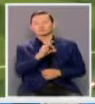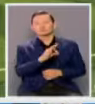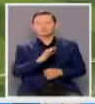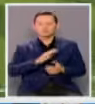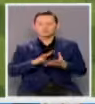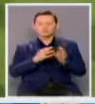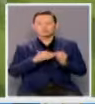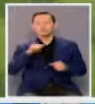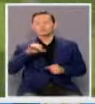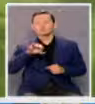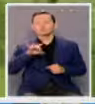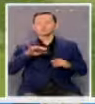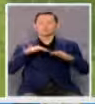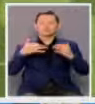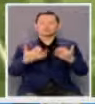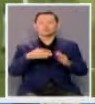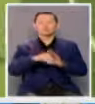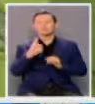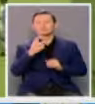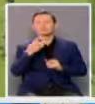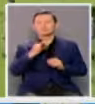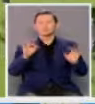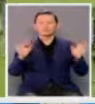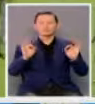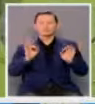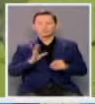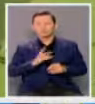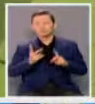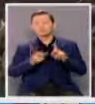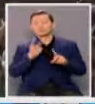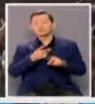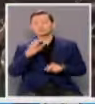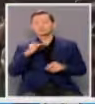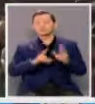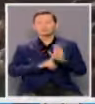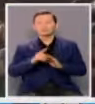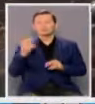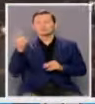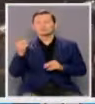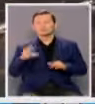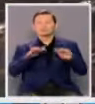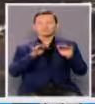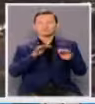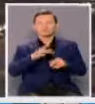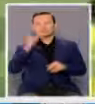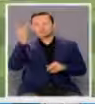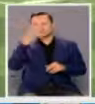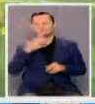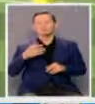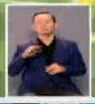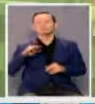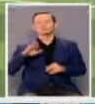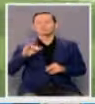Томарлы стадионда өткен ойынның бірінші таймында есеп ашылған жоқ. Ал екінші таймында Астана командасының шабуылшысы ганалық Патрик